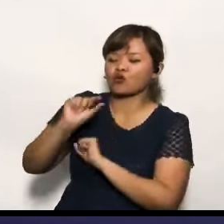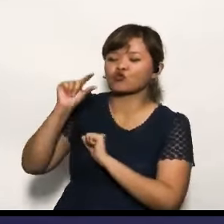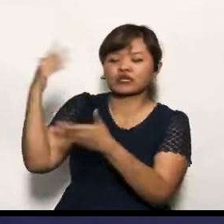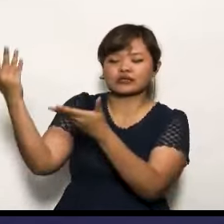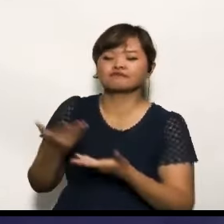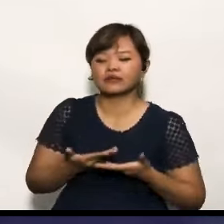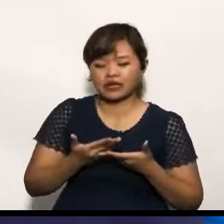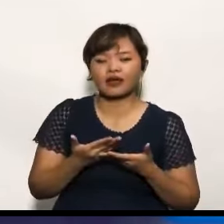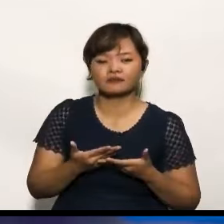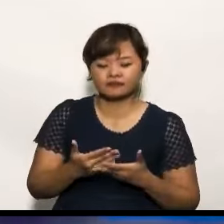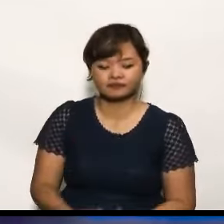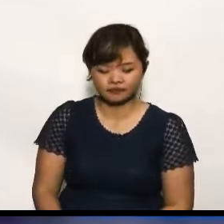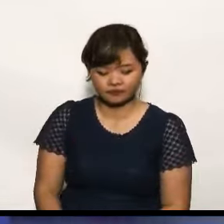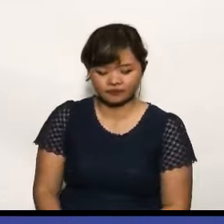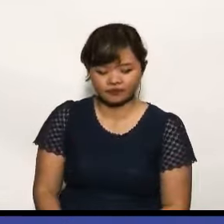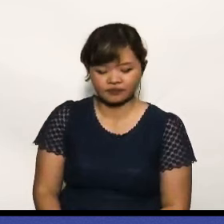kita.